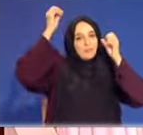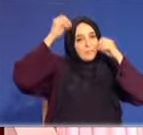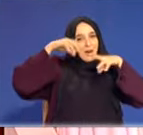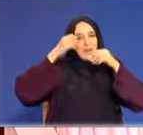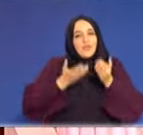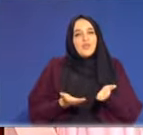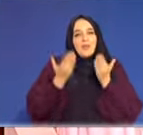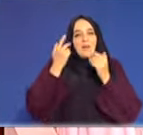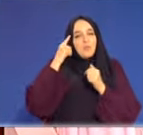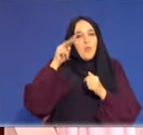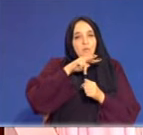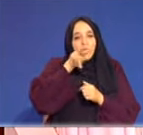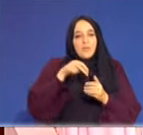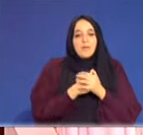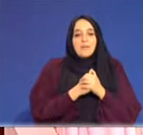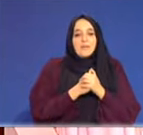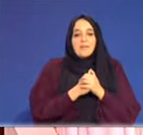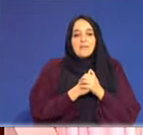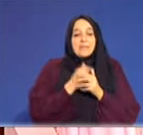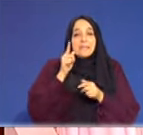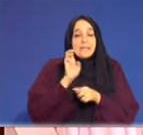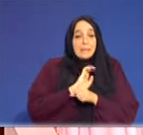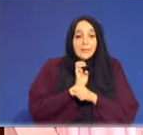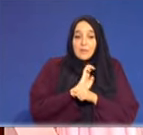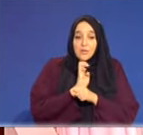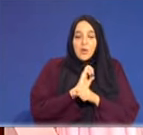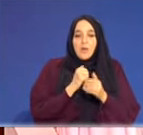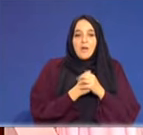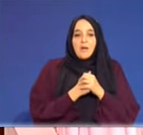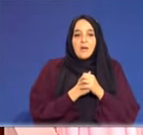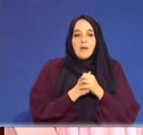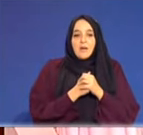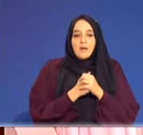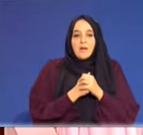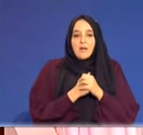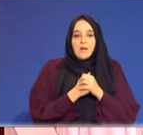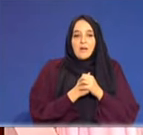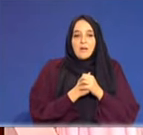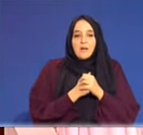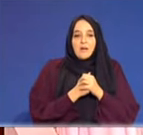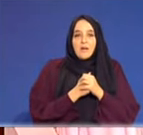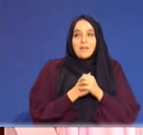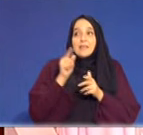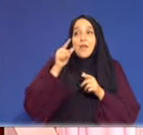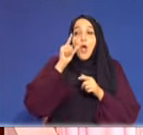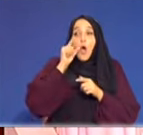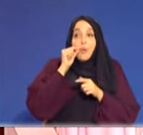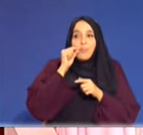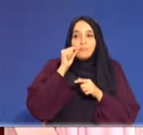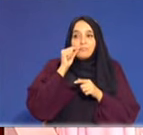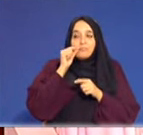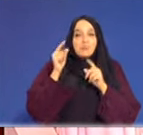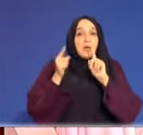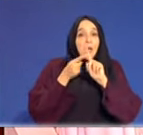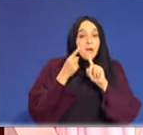الحصة. الله يسلمك. نقول لكم هذا الحصة يعني المكان رجال مناسب في المكان المناسب. بارك الله فيك.